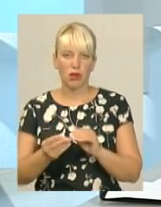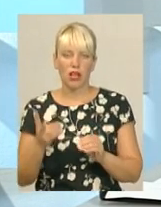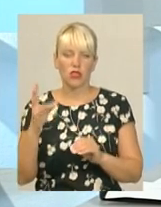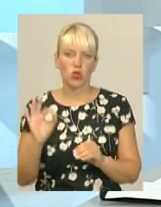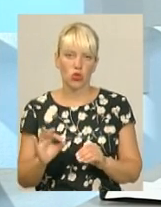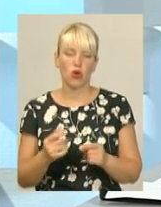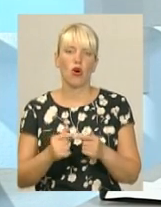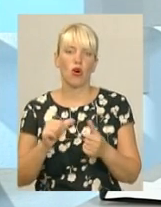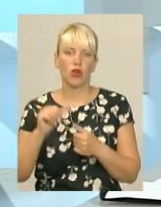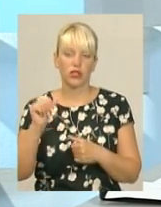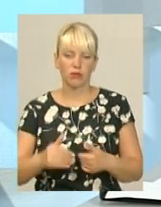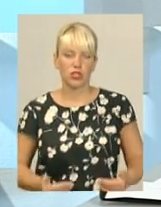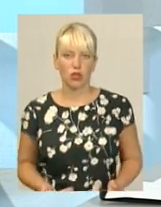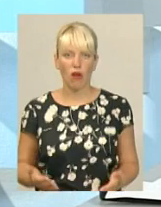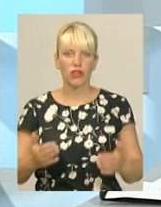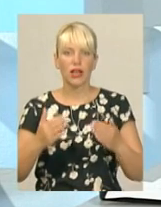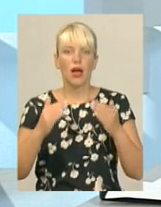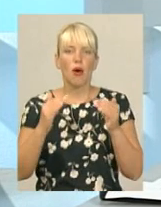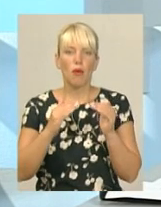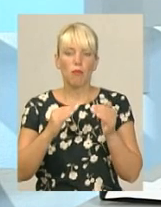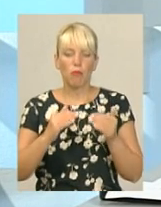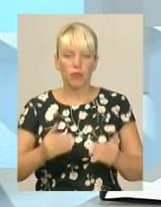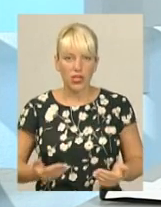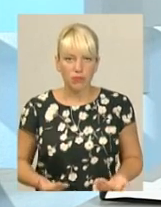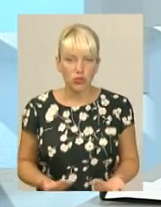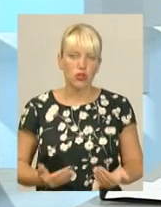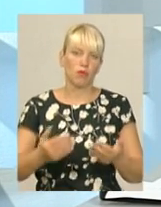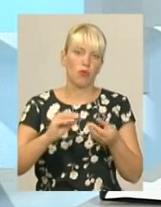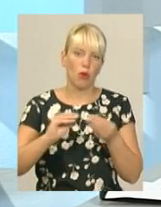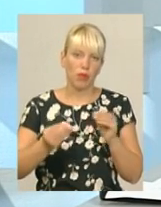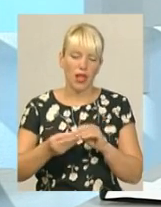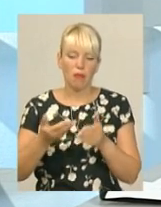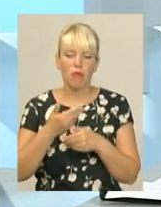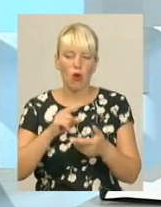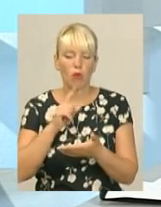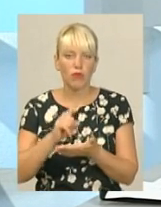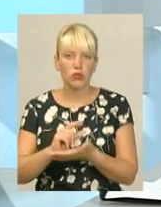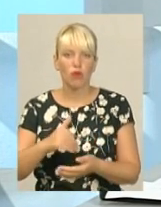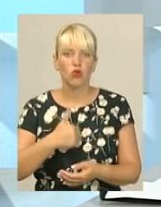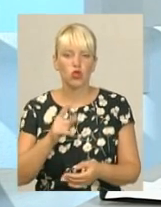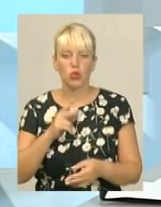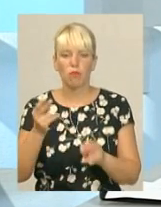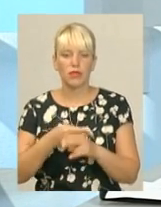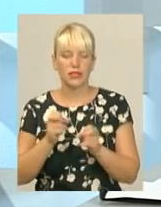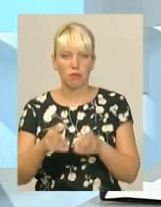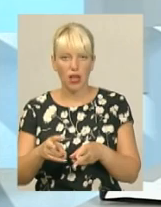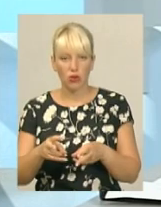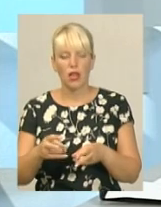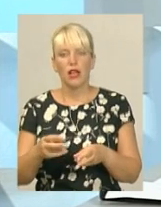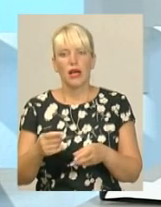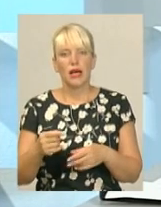сегменті, крім житлово-побутових таких проблем, ми ще обов'язково хочемо, щоб проблемою безпеки також